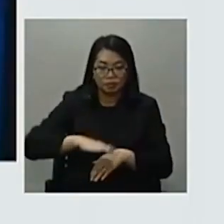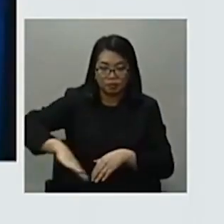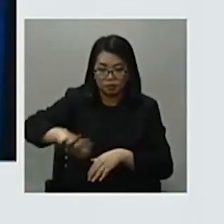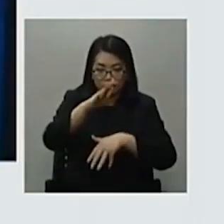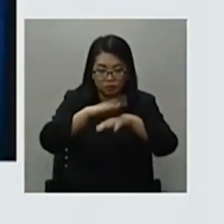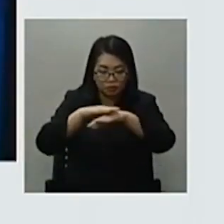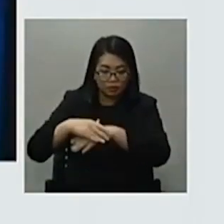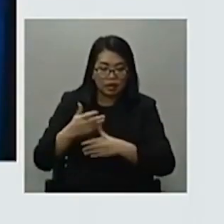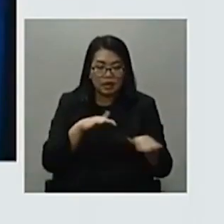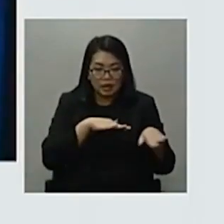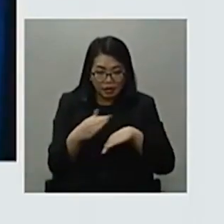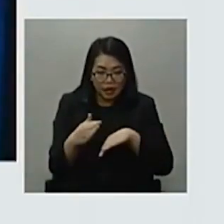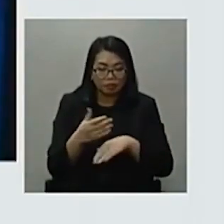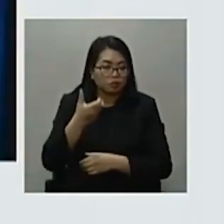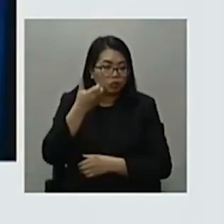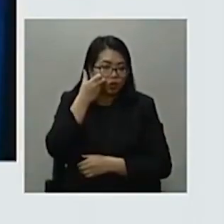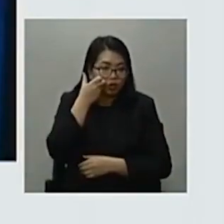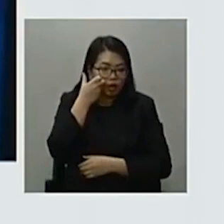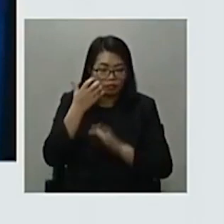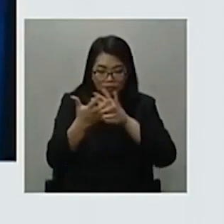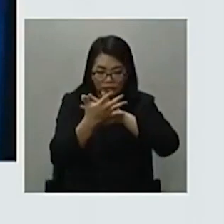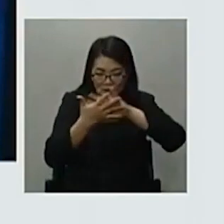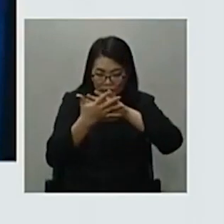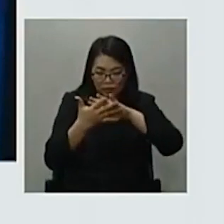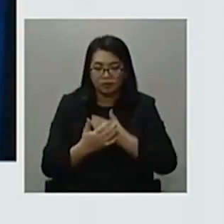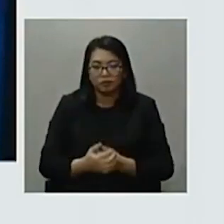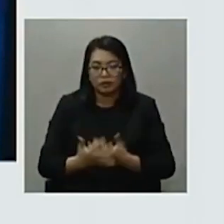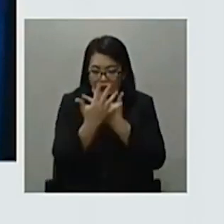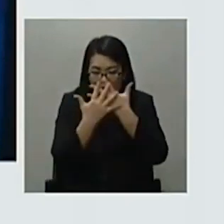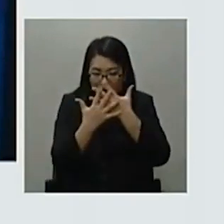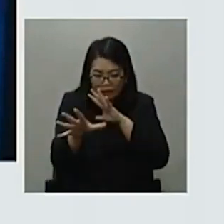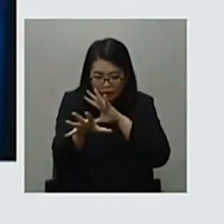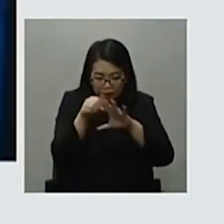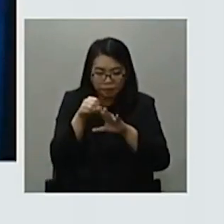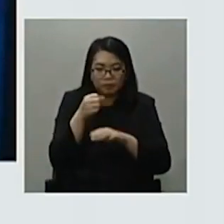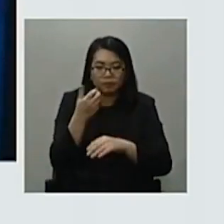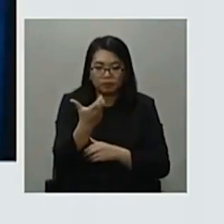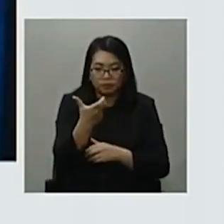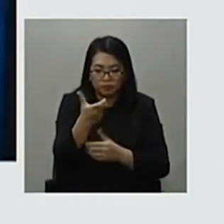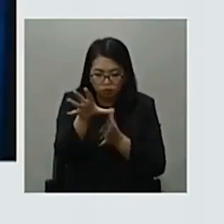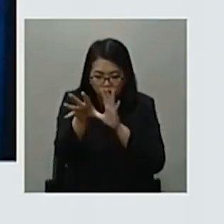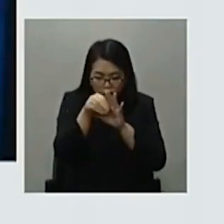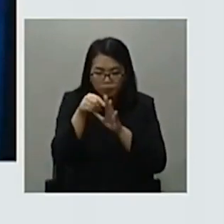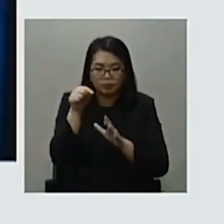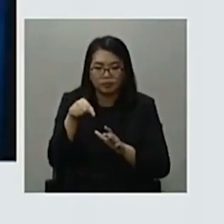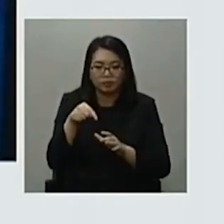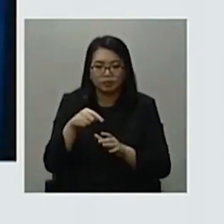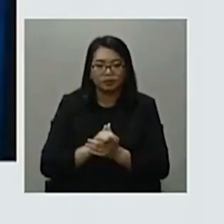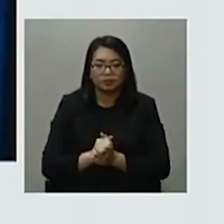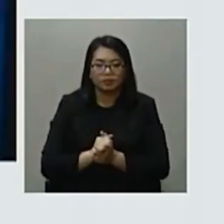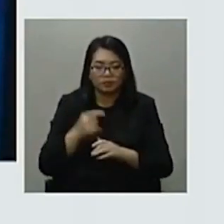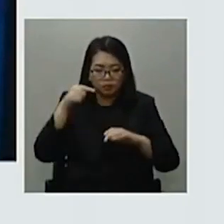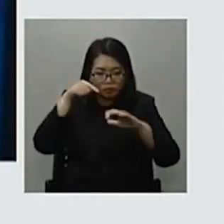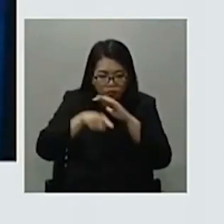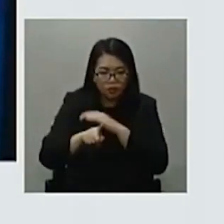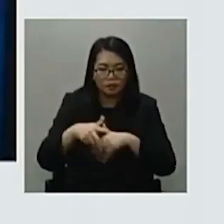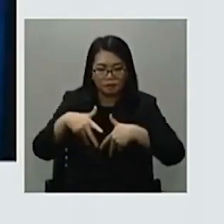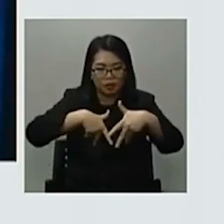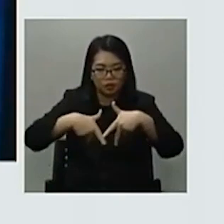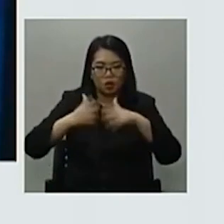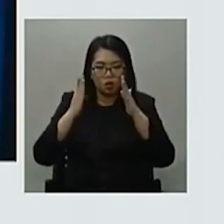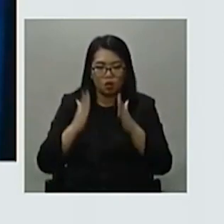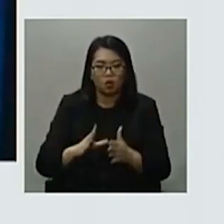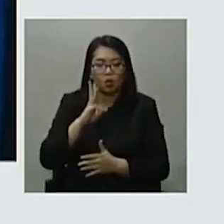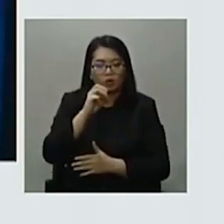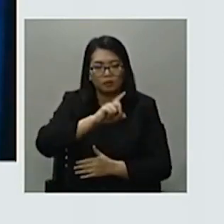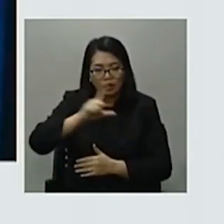ฮะประชาชนทางบ้านผมเพิ่งเช็คยังไหวตัวไม่ทันเข้าไปเลยฮะประชาชน60กว่าล้